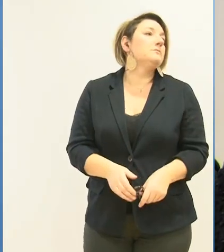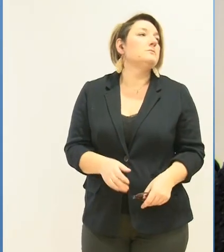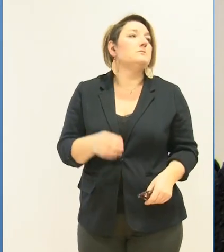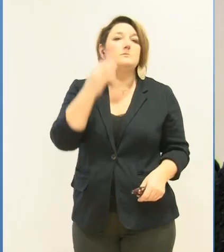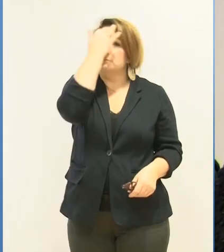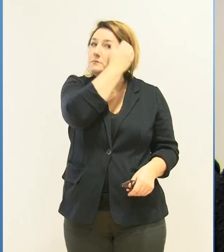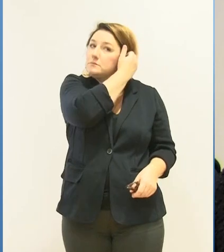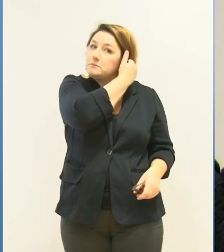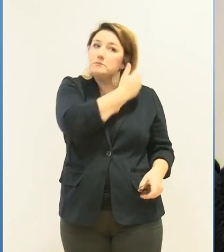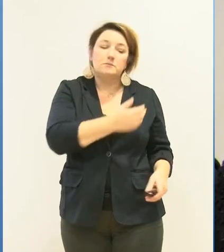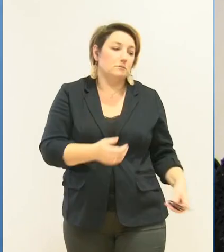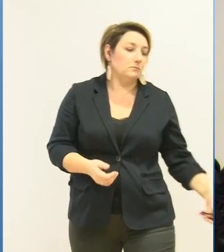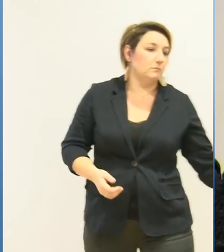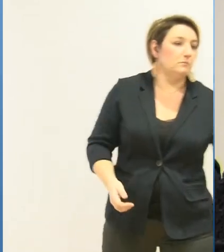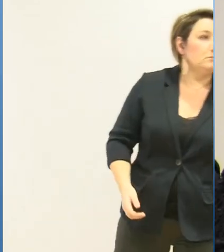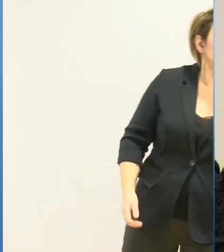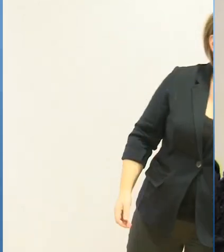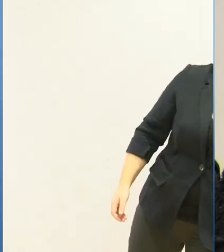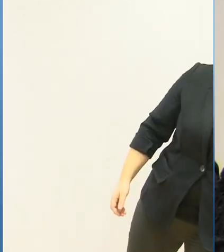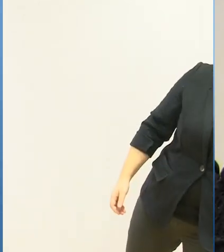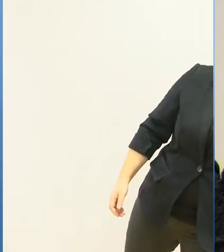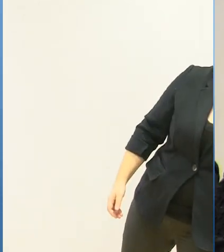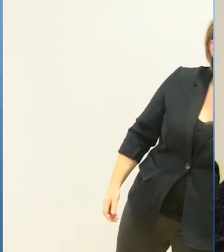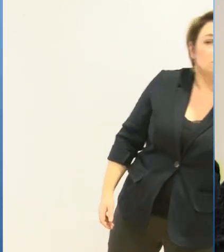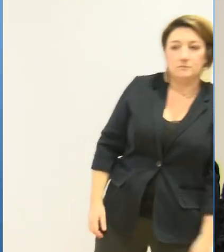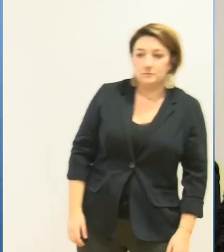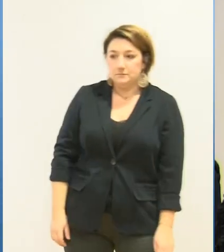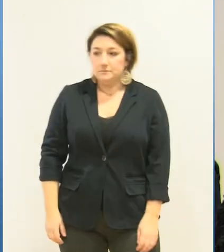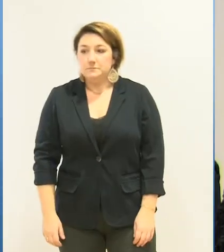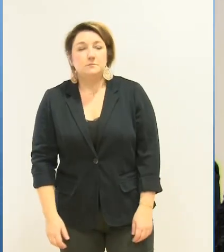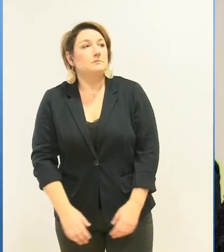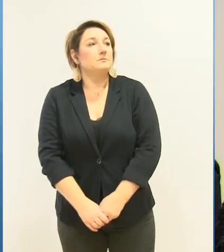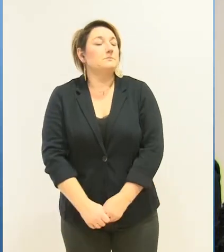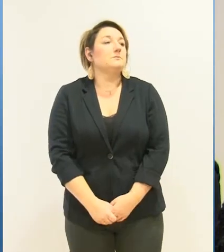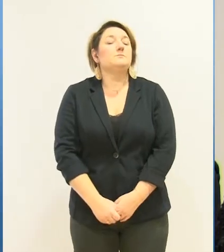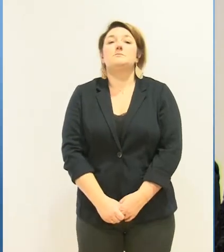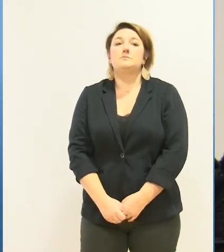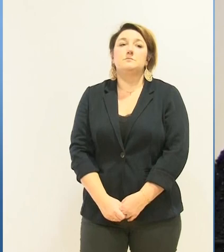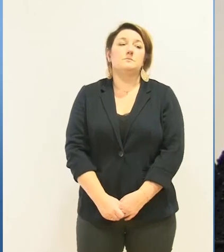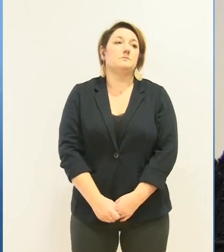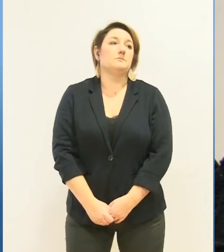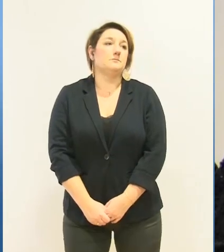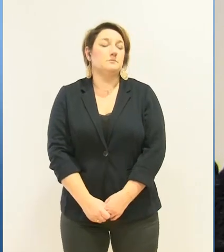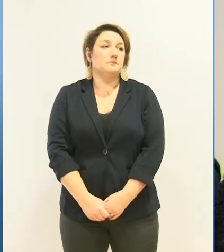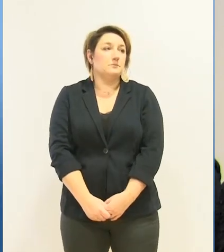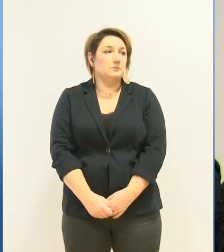qu'à nous hagopian pardon anouch hakobyan pardon